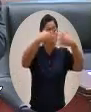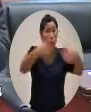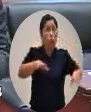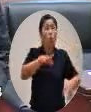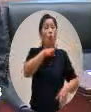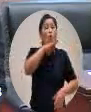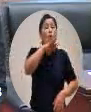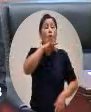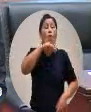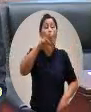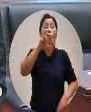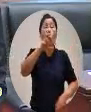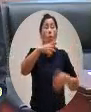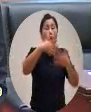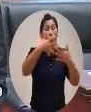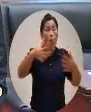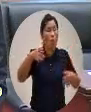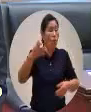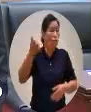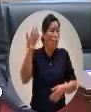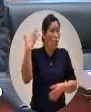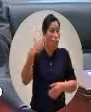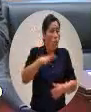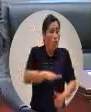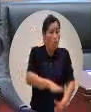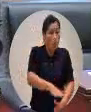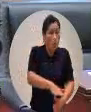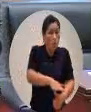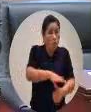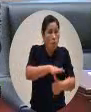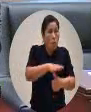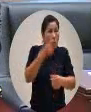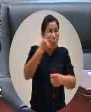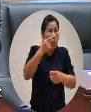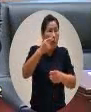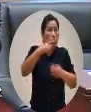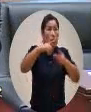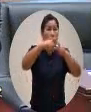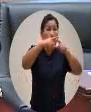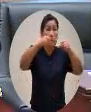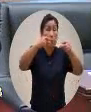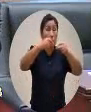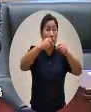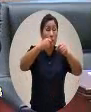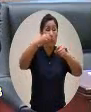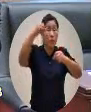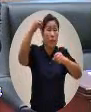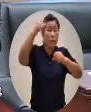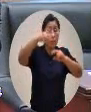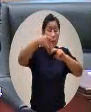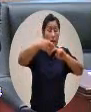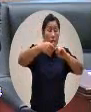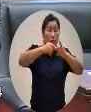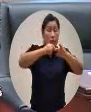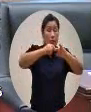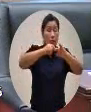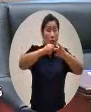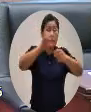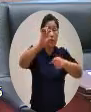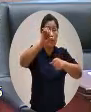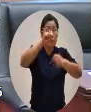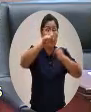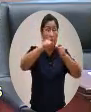他們其實住歲寒在昭和十五年民國二十九年就住在